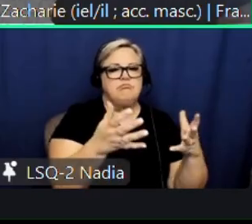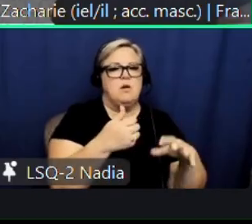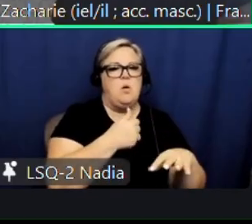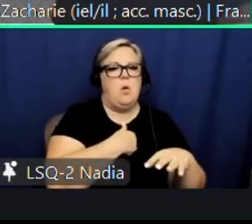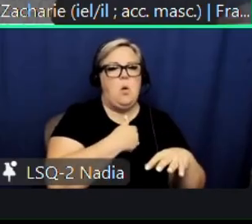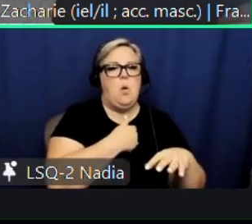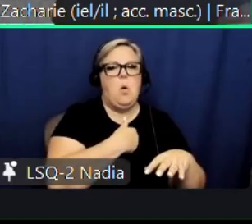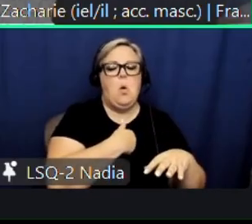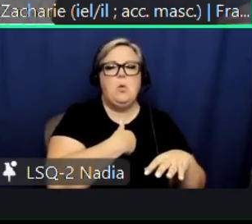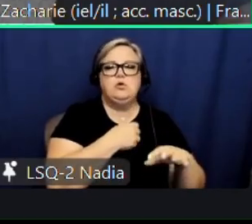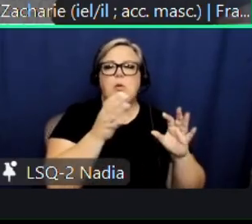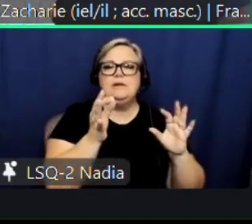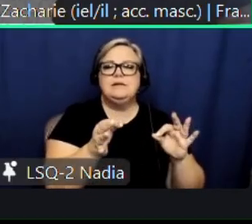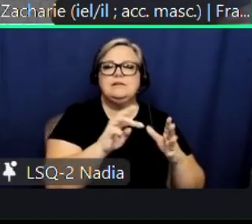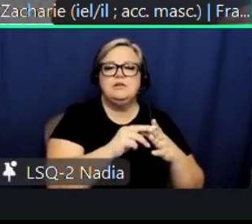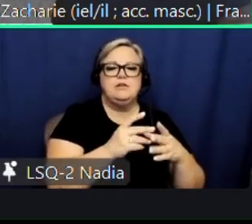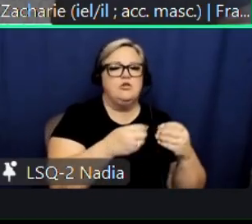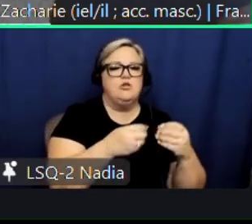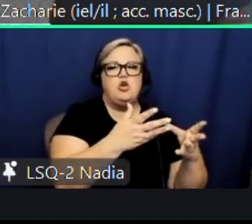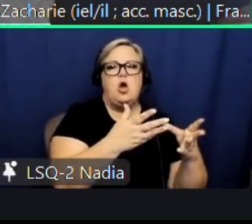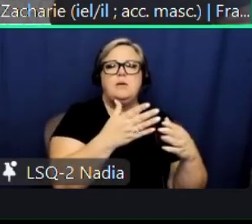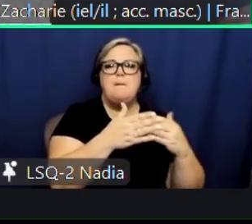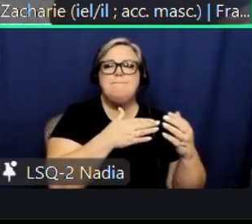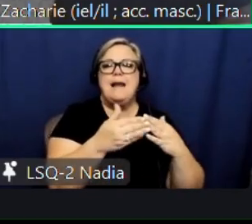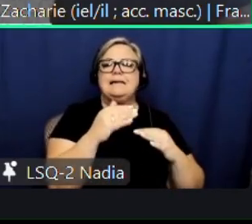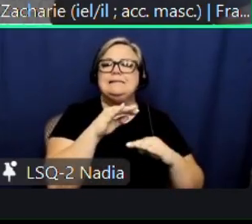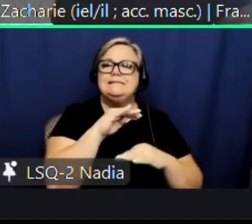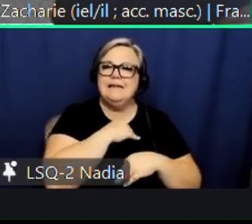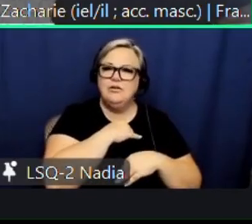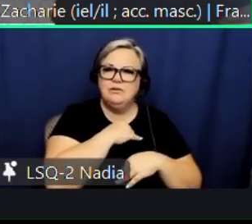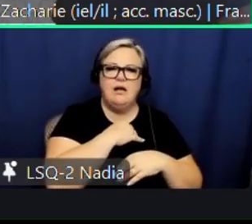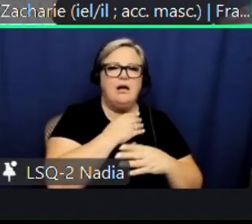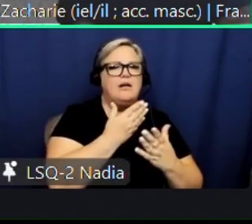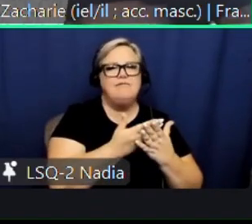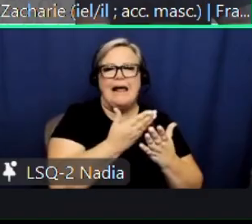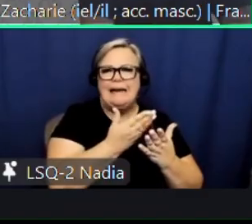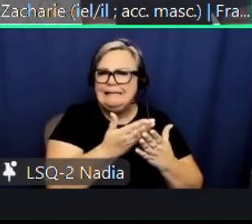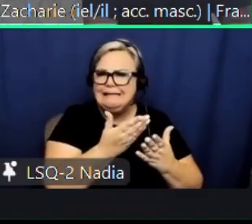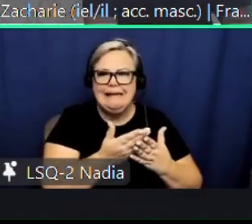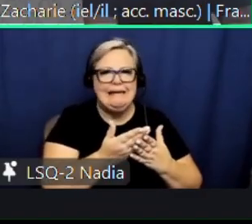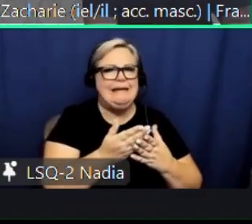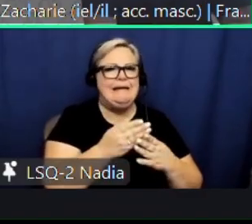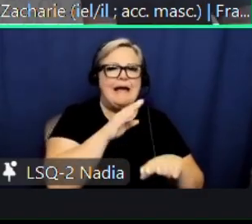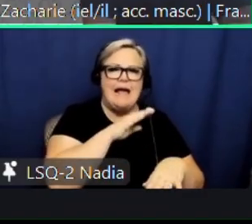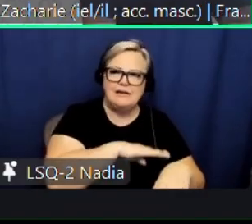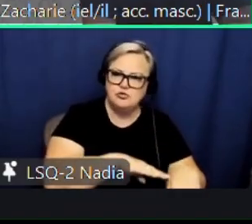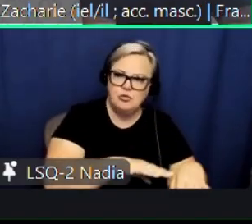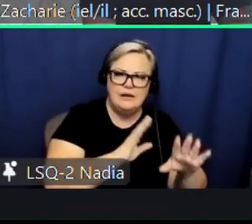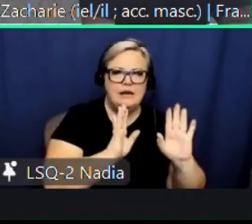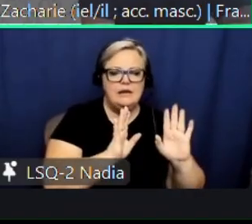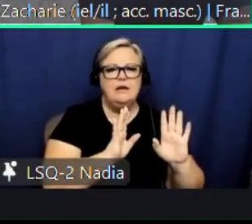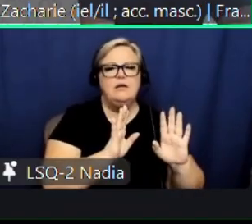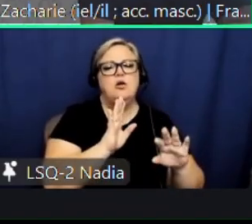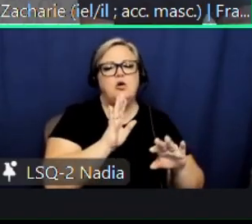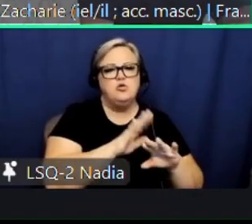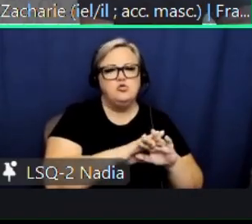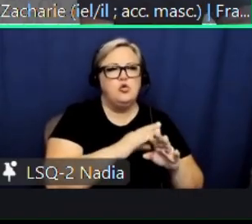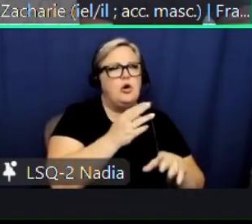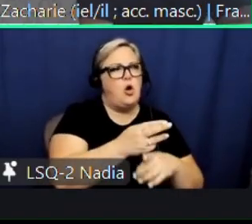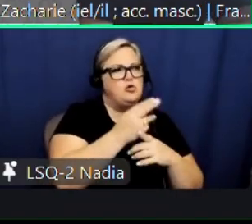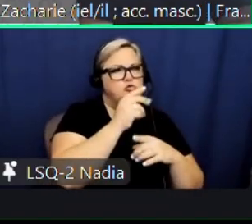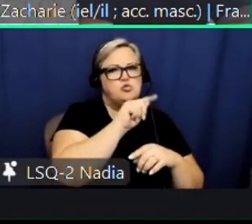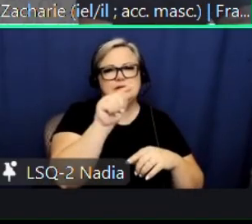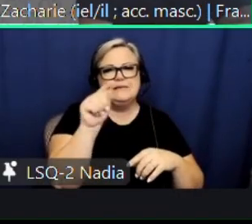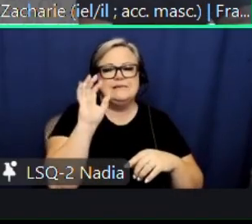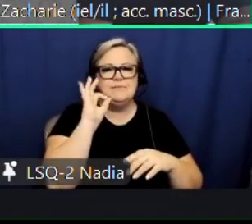veut aussi dire fournir un espace sécuritaire, valider, rassurer, ainsi que référer vers des ressources et des